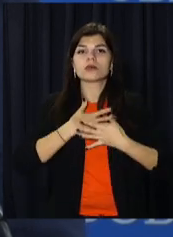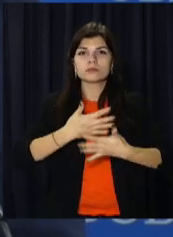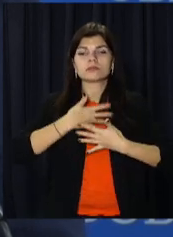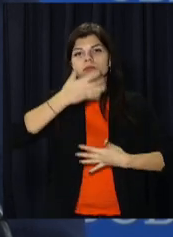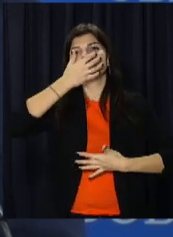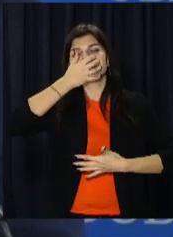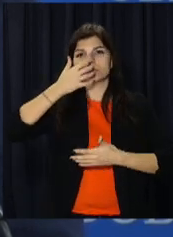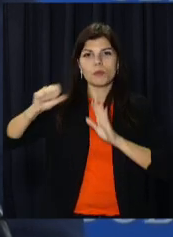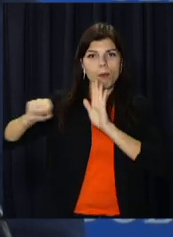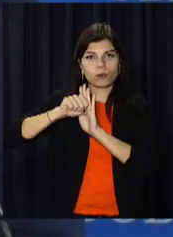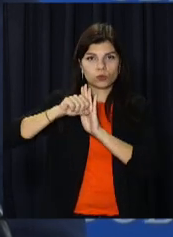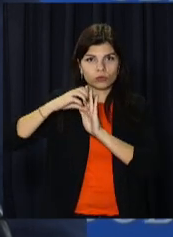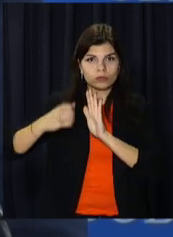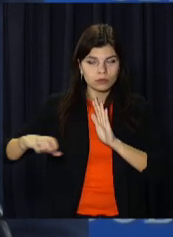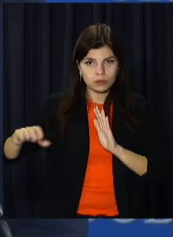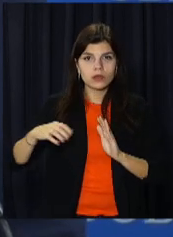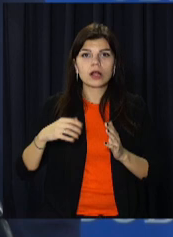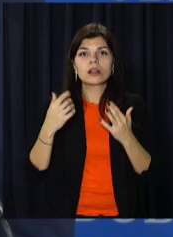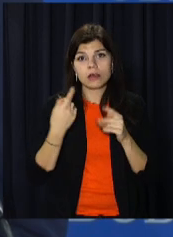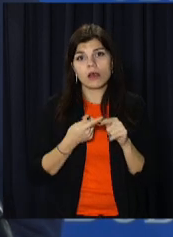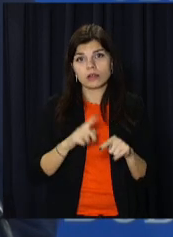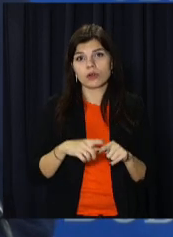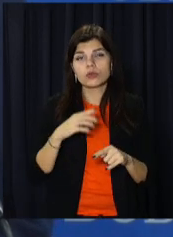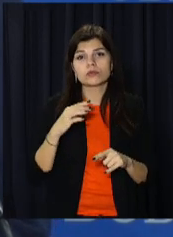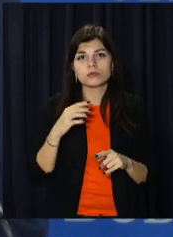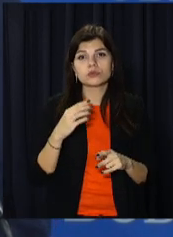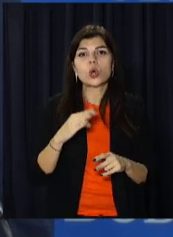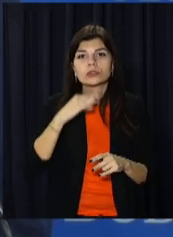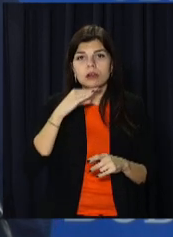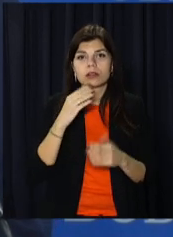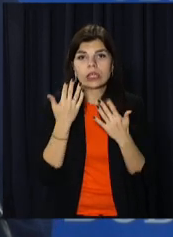штучної вентиляції легень. Достатня кількість захворілих,